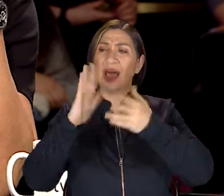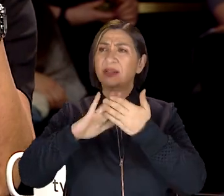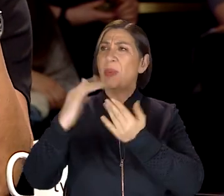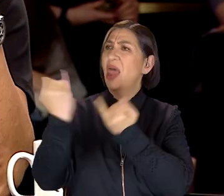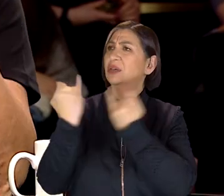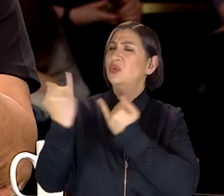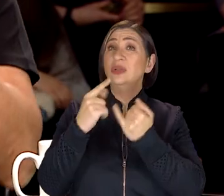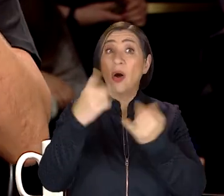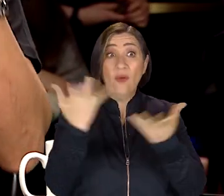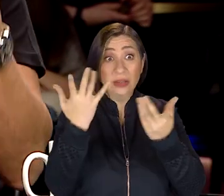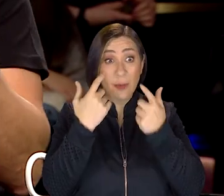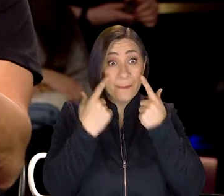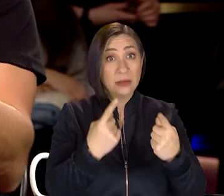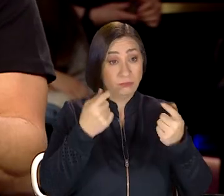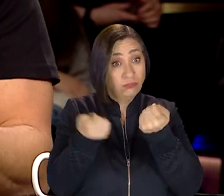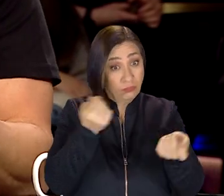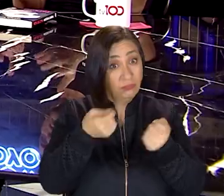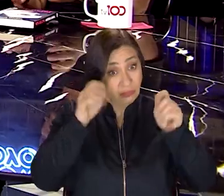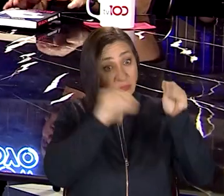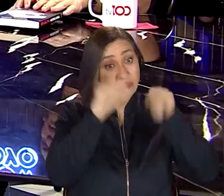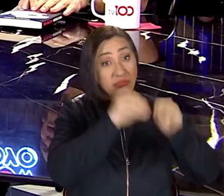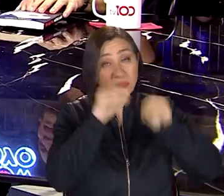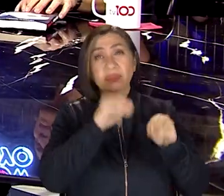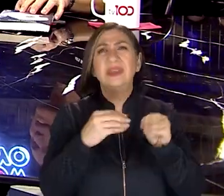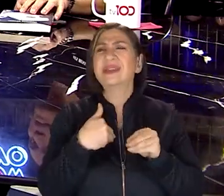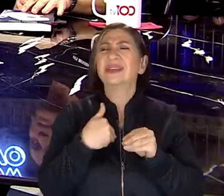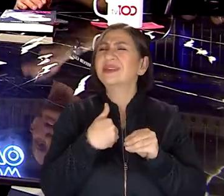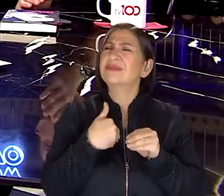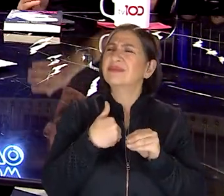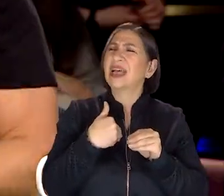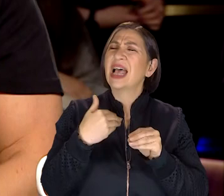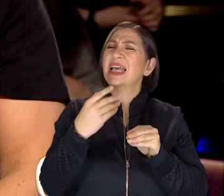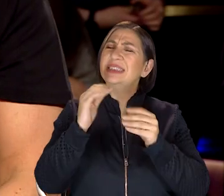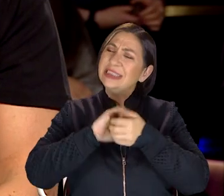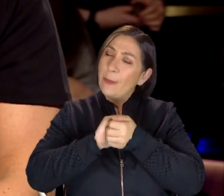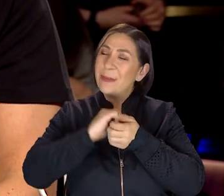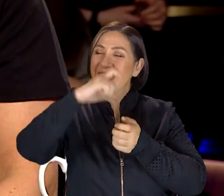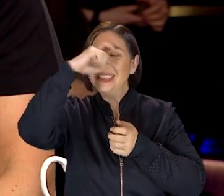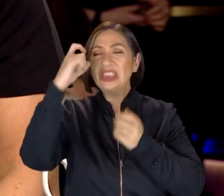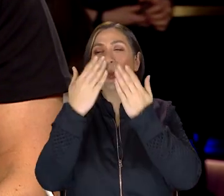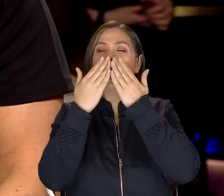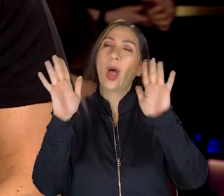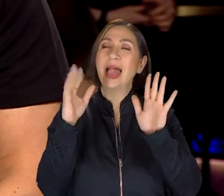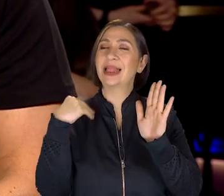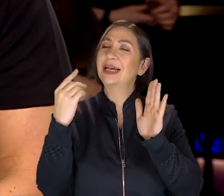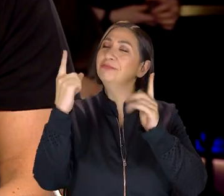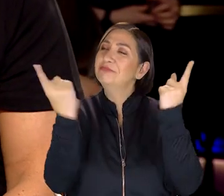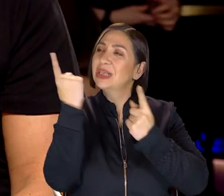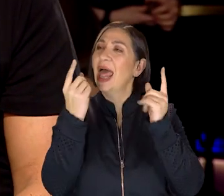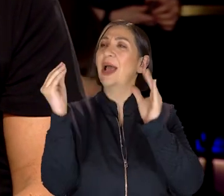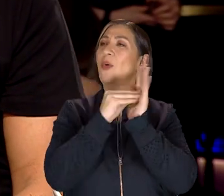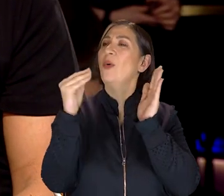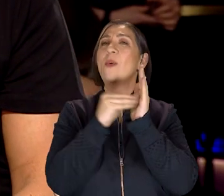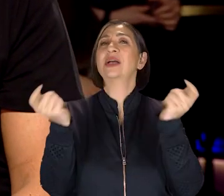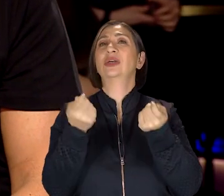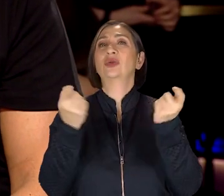daha bunu işte daha hani vitrin olarak kullanman lazım vitrin gibi. Ben elimden geldiğince samimi doğal kullanmaya çalışıyorum yani öyle